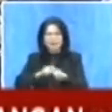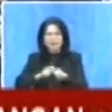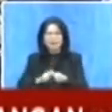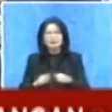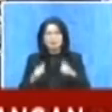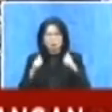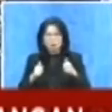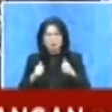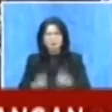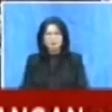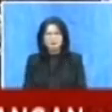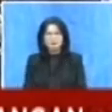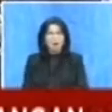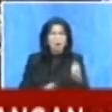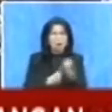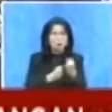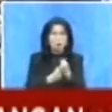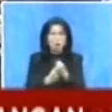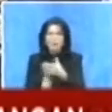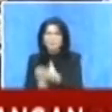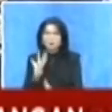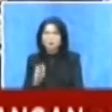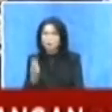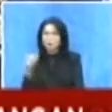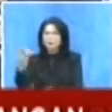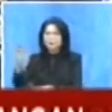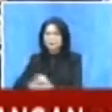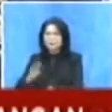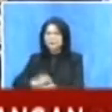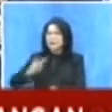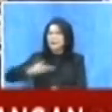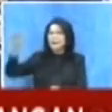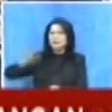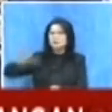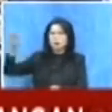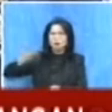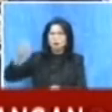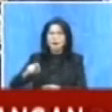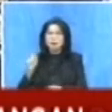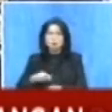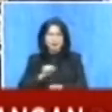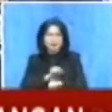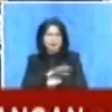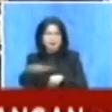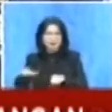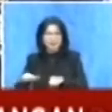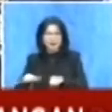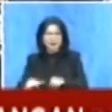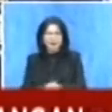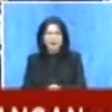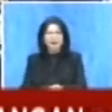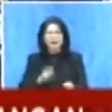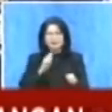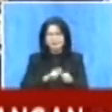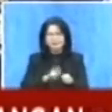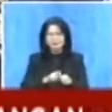kuat, didukung oleh pertumbuhan investasi dan ekspor sebagai dampak pelaksanaan reformasi